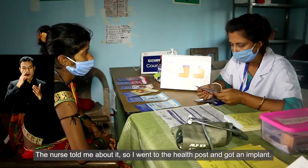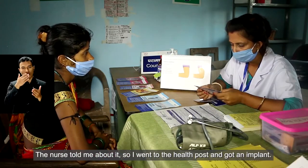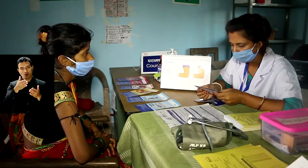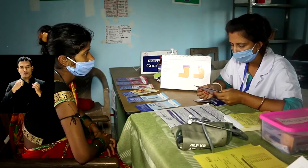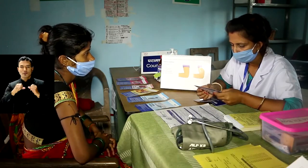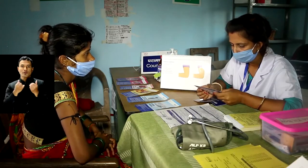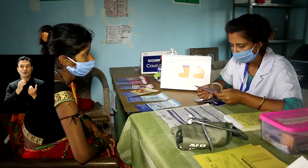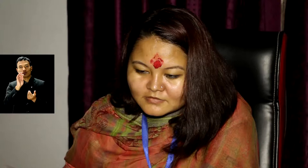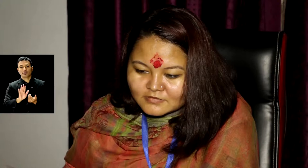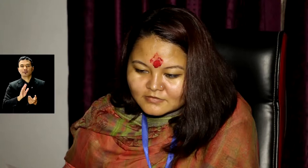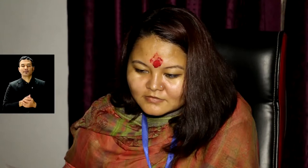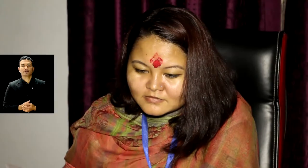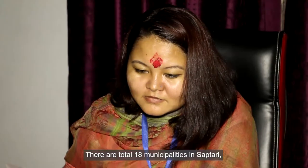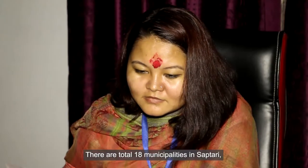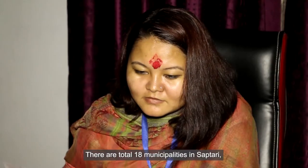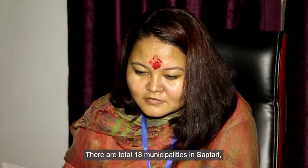लगेलिए